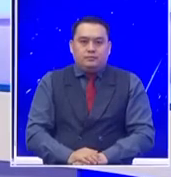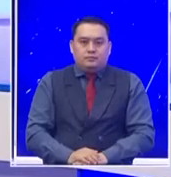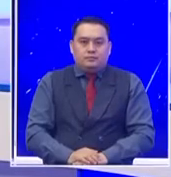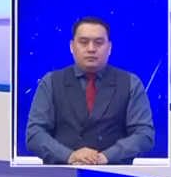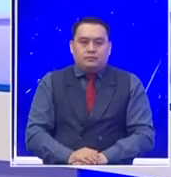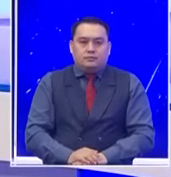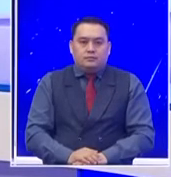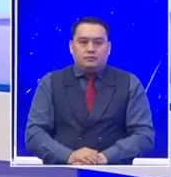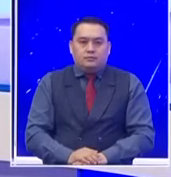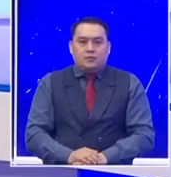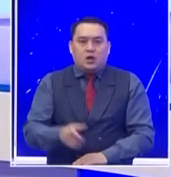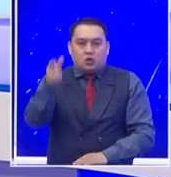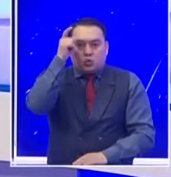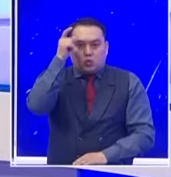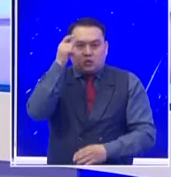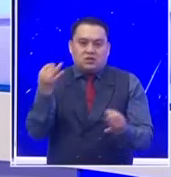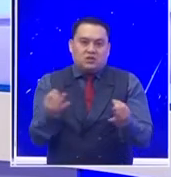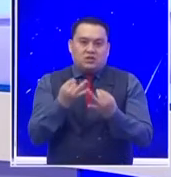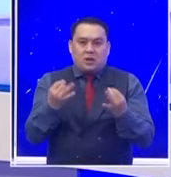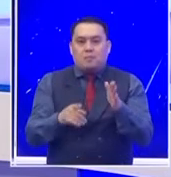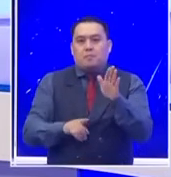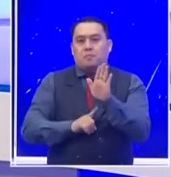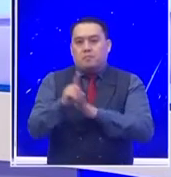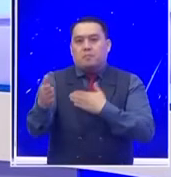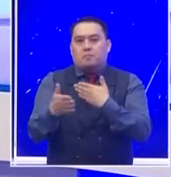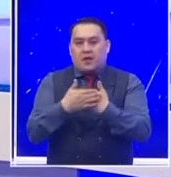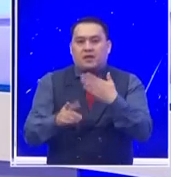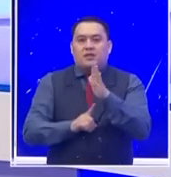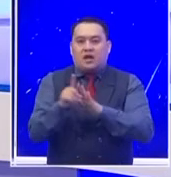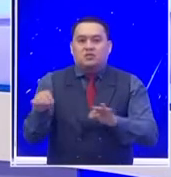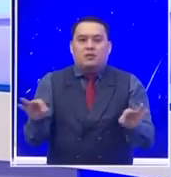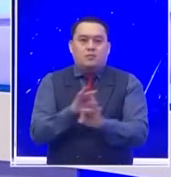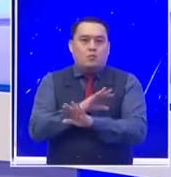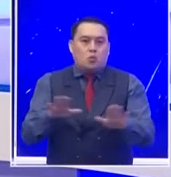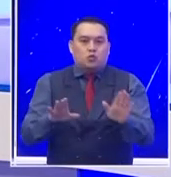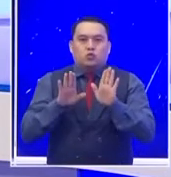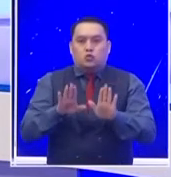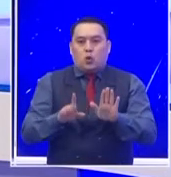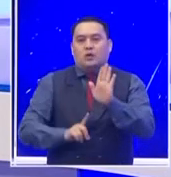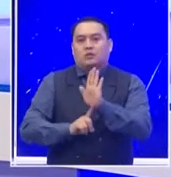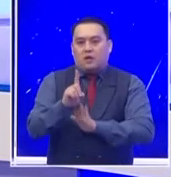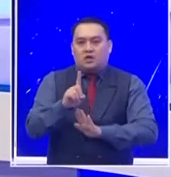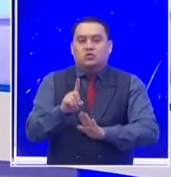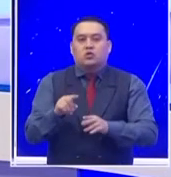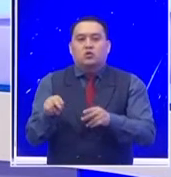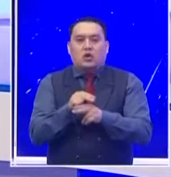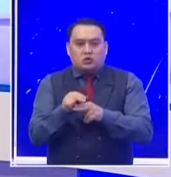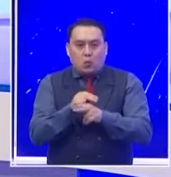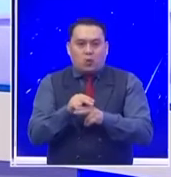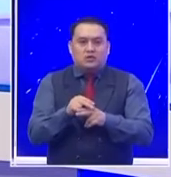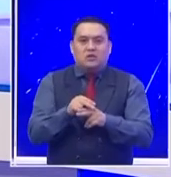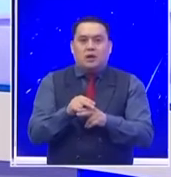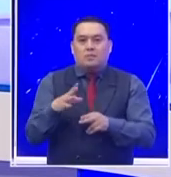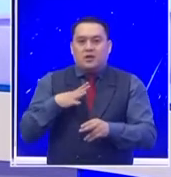забавные кадры из турции перед началом концерта симфонического оркестра когда музыканты только настраивали инструменты на сцене